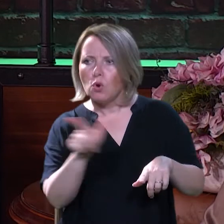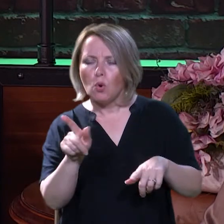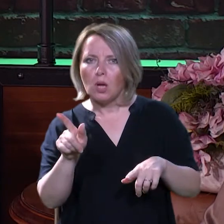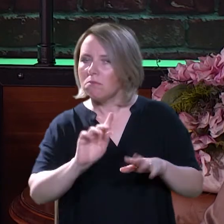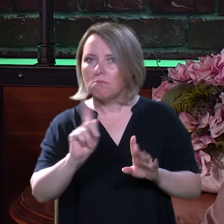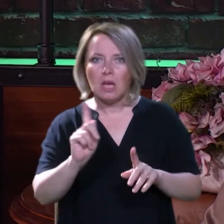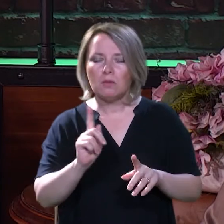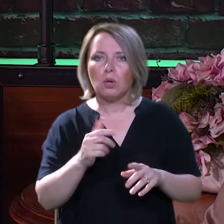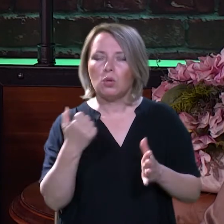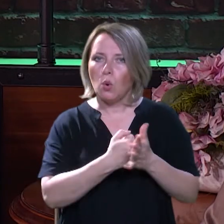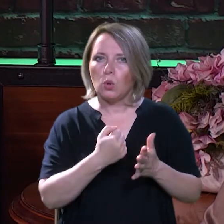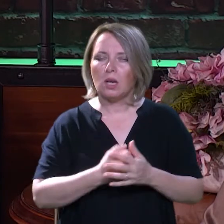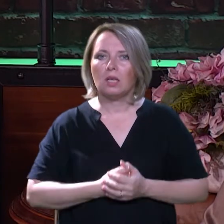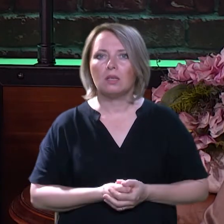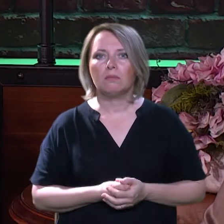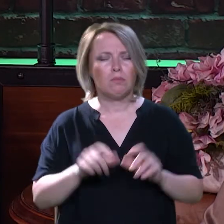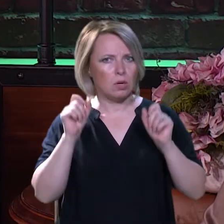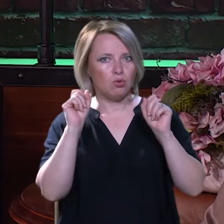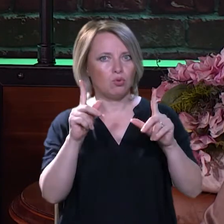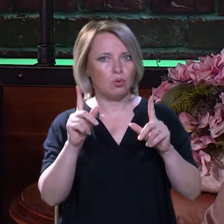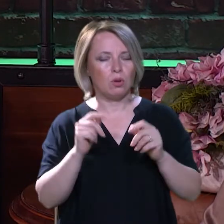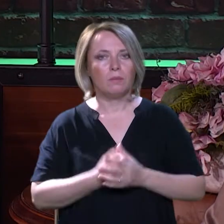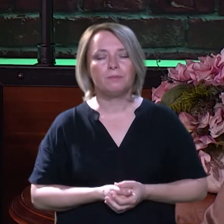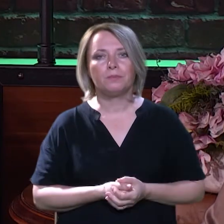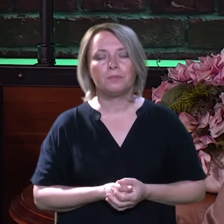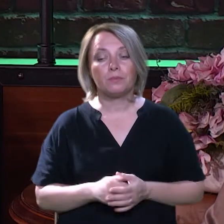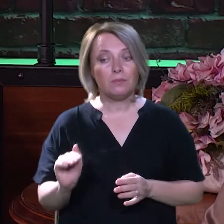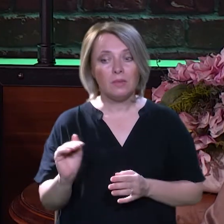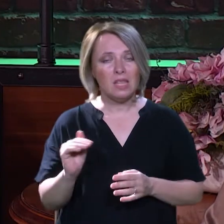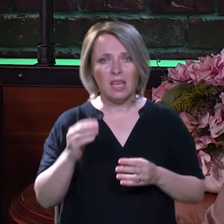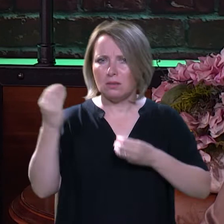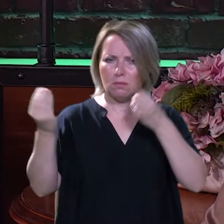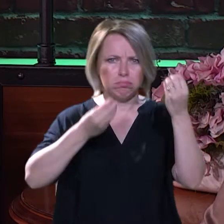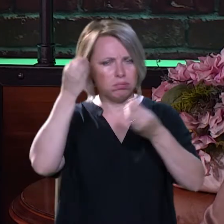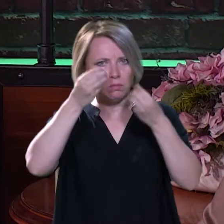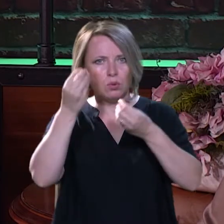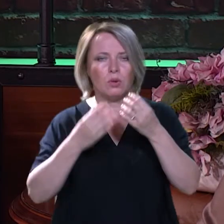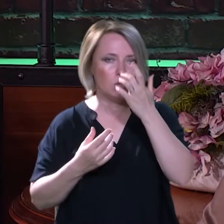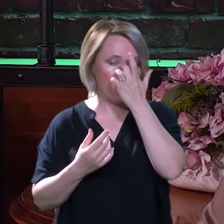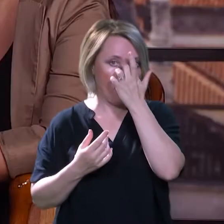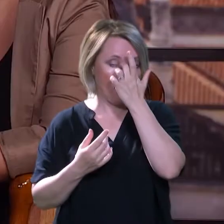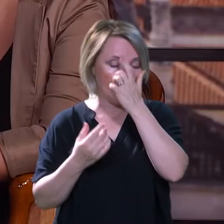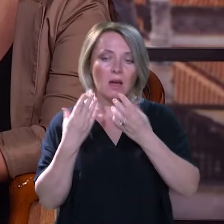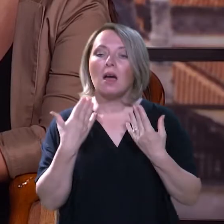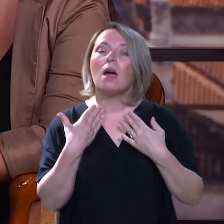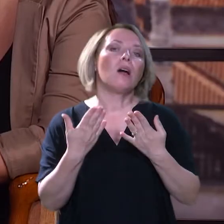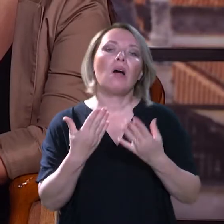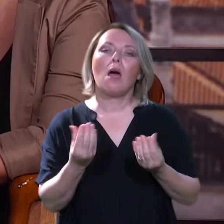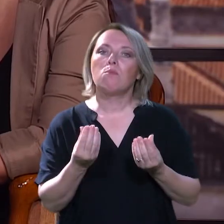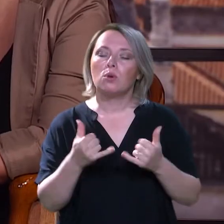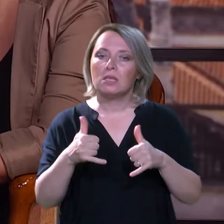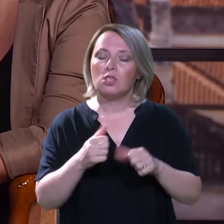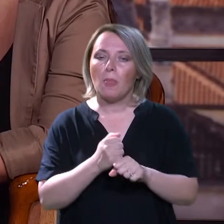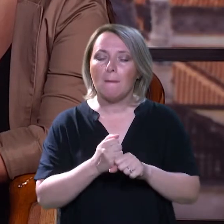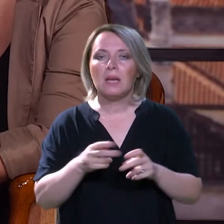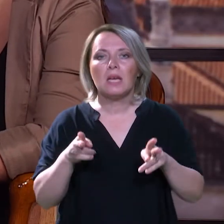discipliniram, ali te ne smije udariti nitko drugi u školi. Malo je paradoksalno i djeci je zbunjujuće. Hvala vam puno. Sada ćemo napraviti